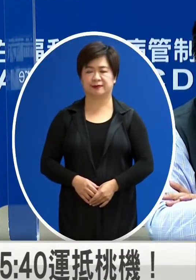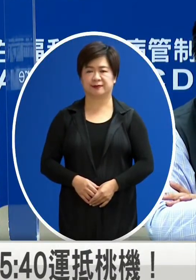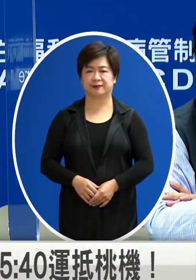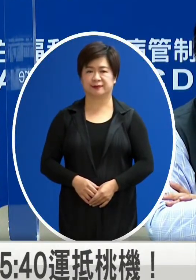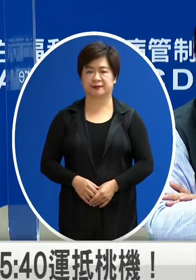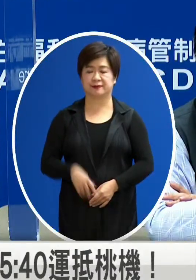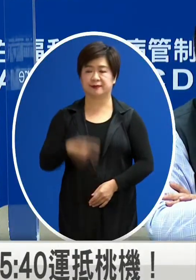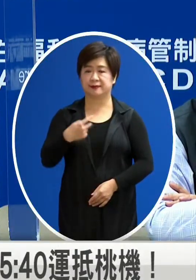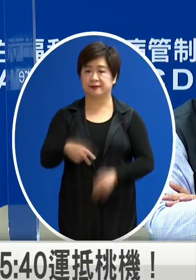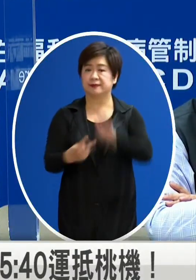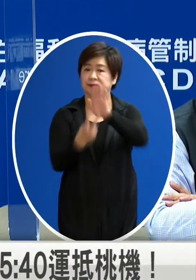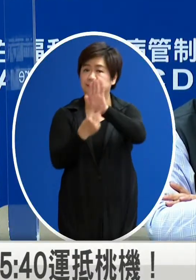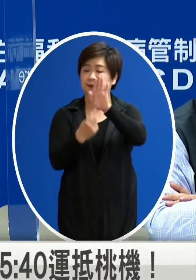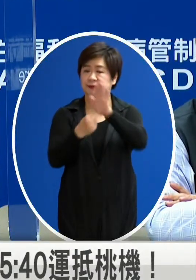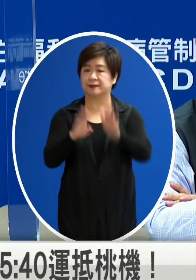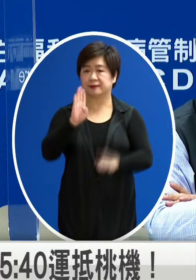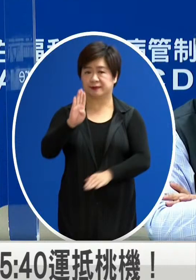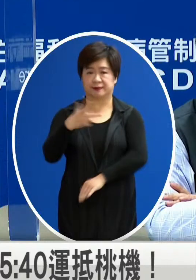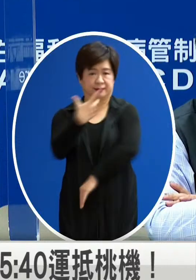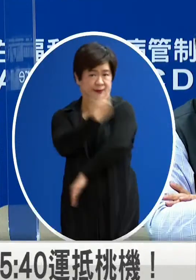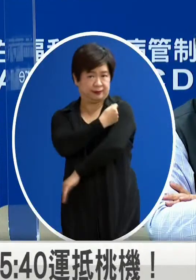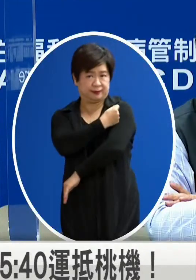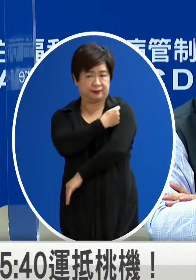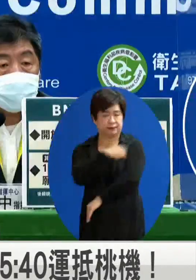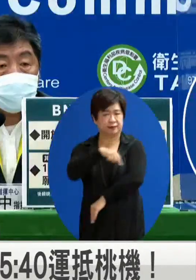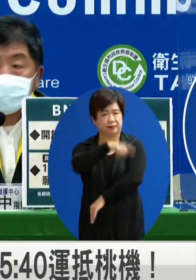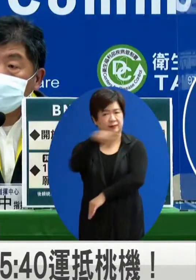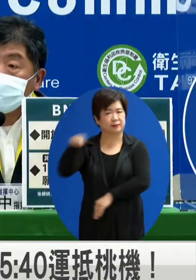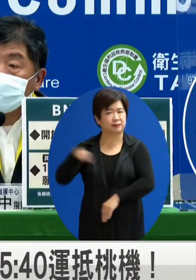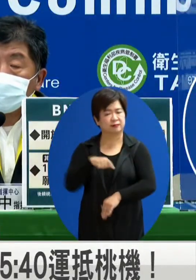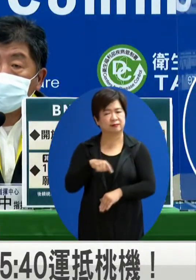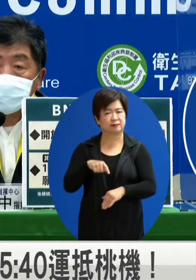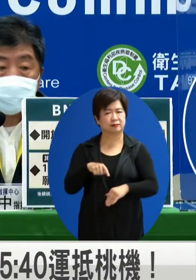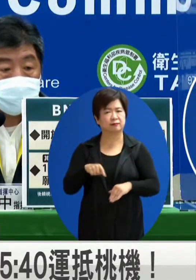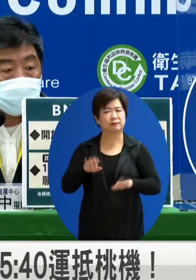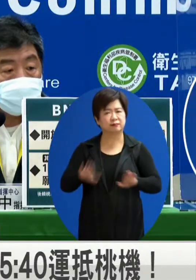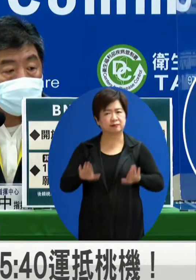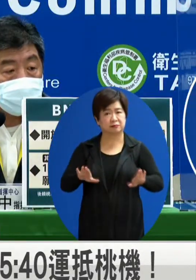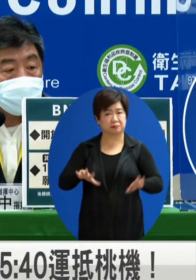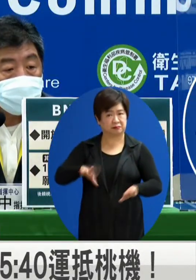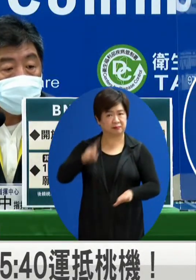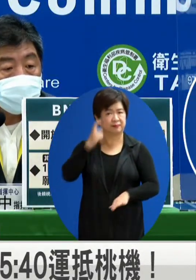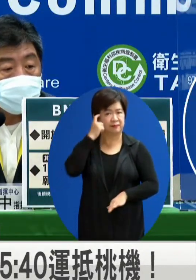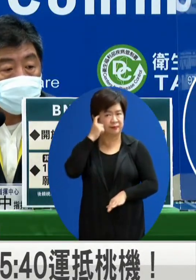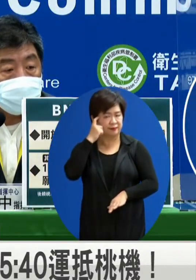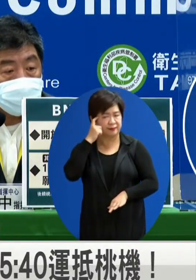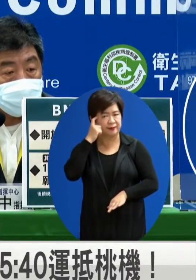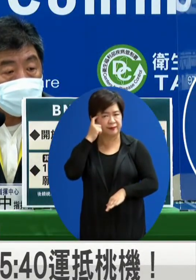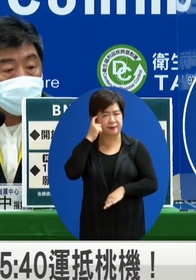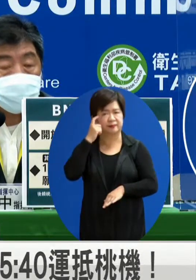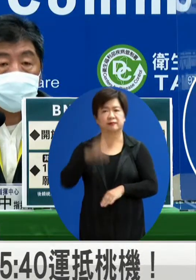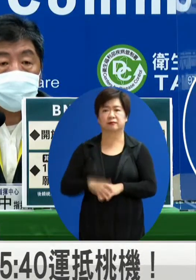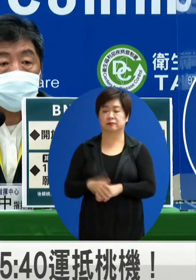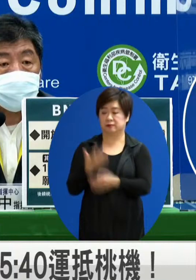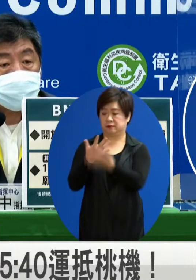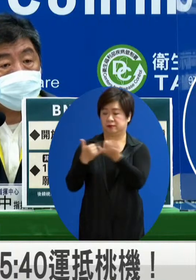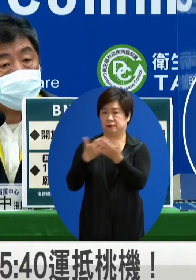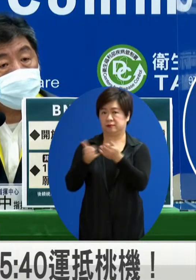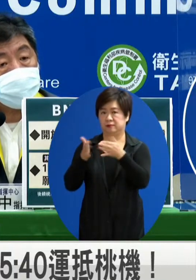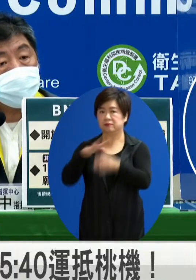好，另外在 BNT 哈的接种里面，好，大概初步哈，初步大概先，好，在学